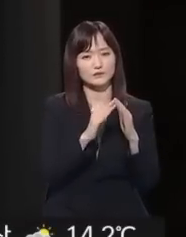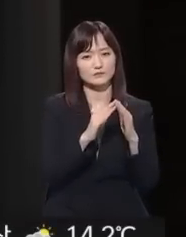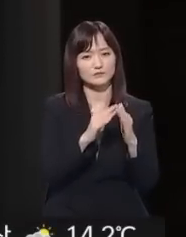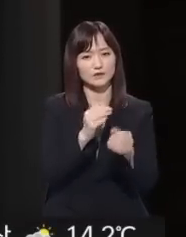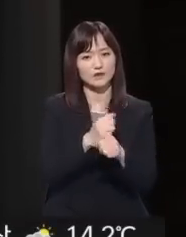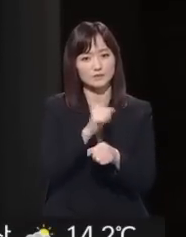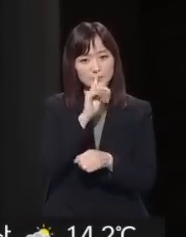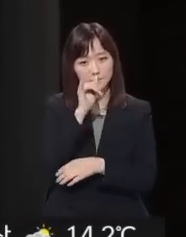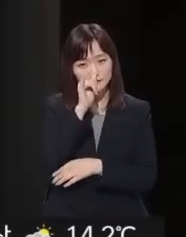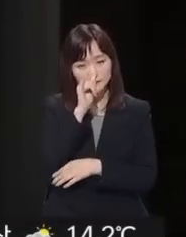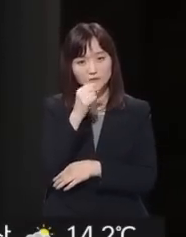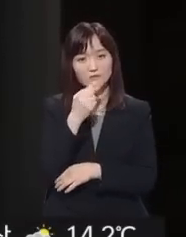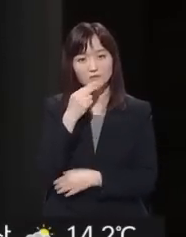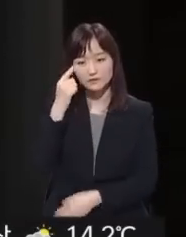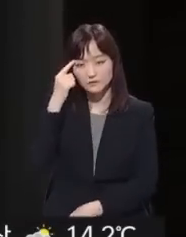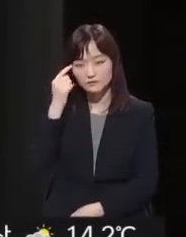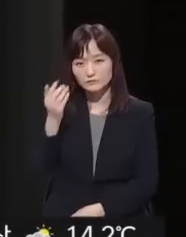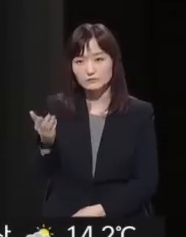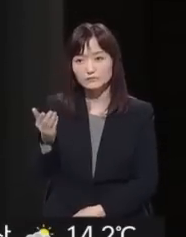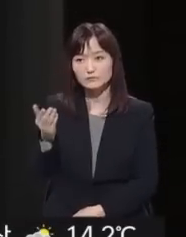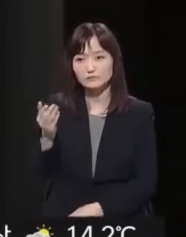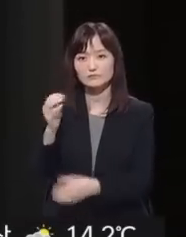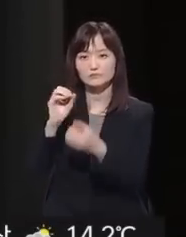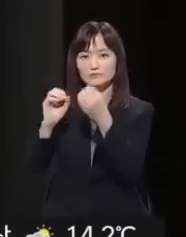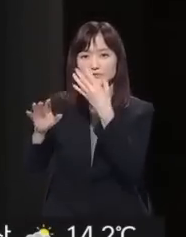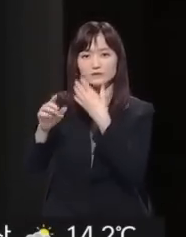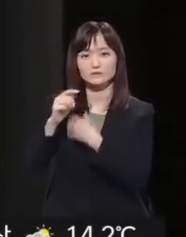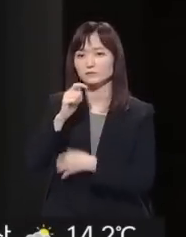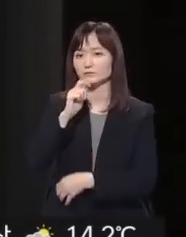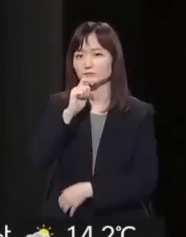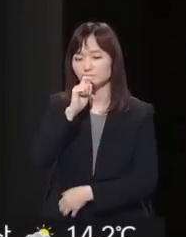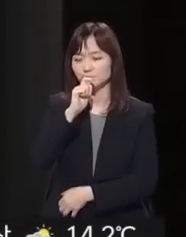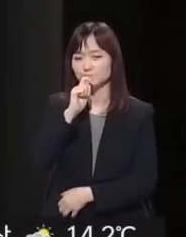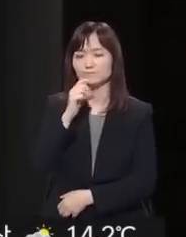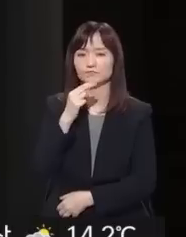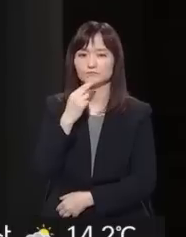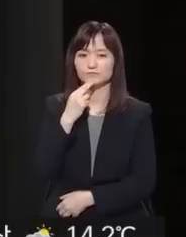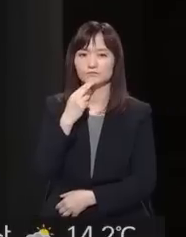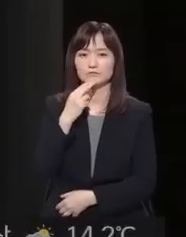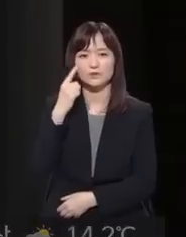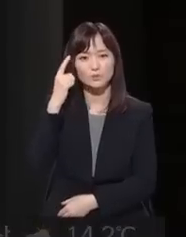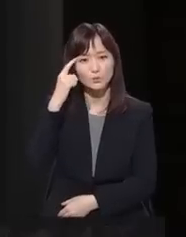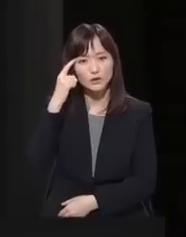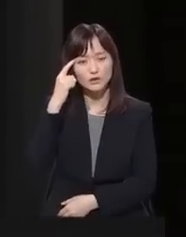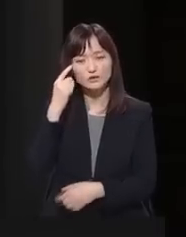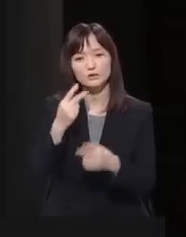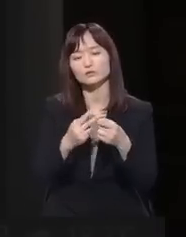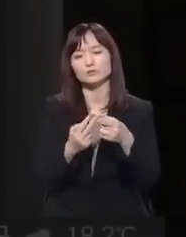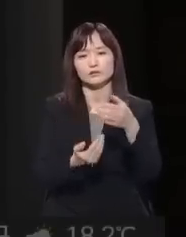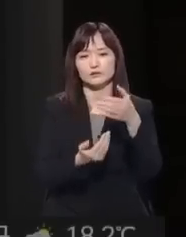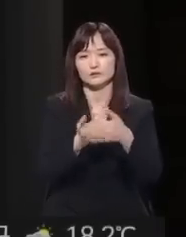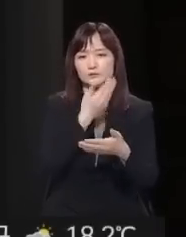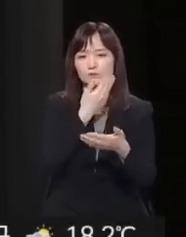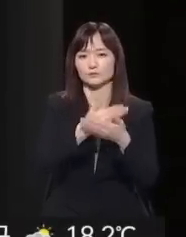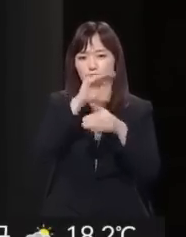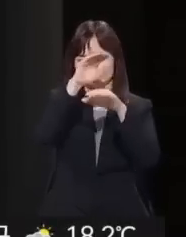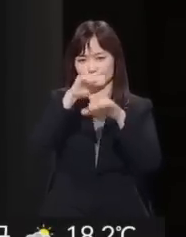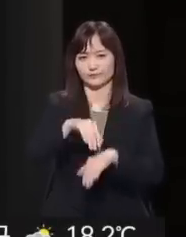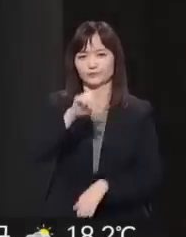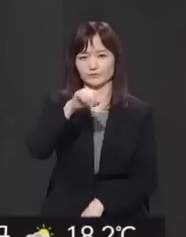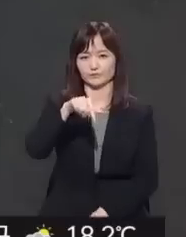뭐 취재진 질문이 이어졌지만 묵묵부답이었습니다 도대 체 왜 이랬을까요 두 번째 사건 책 포인트